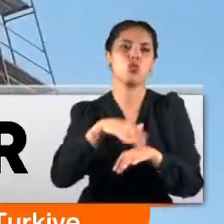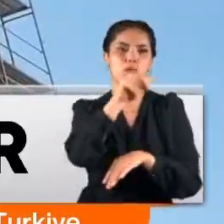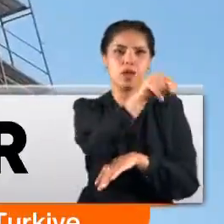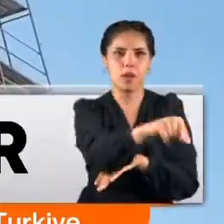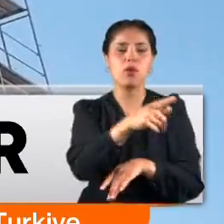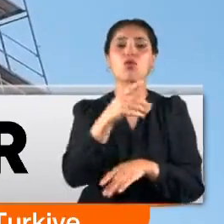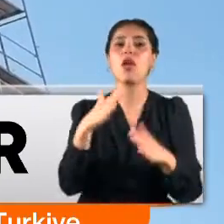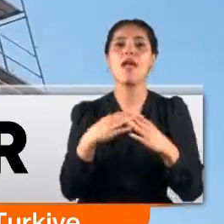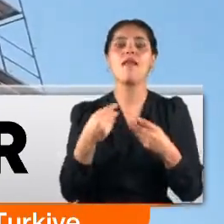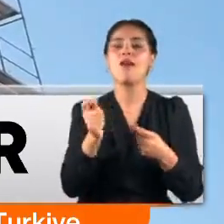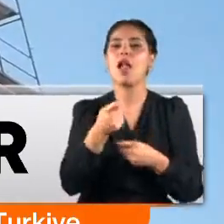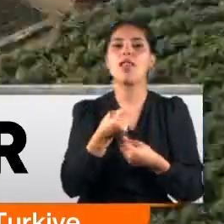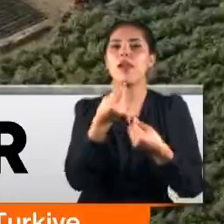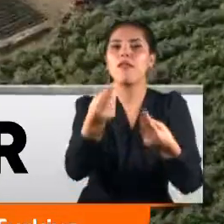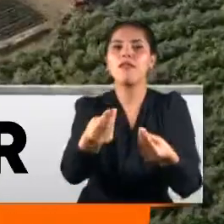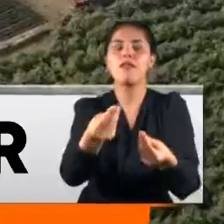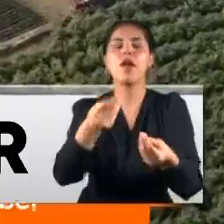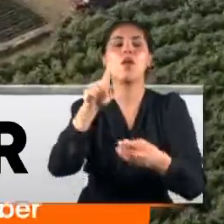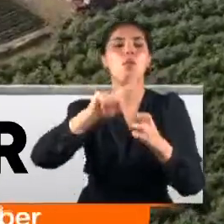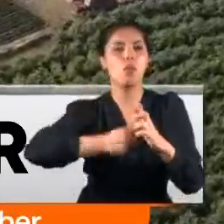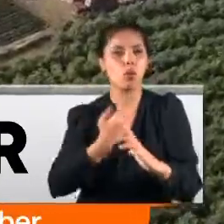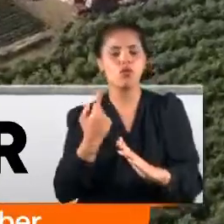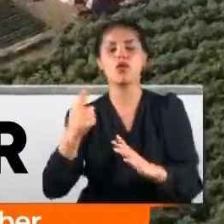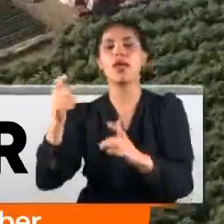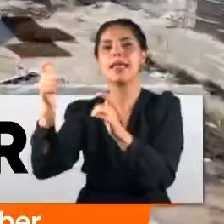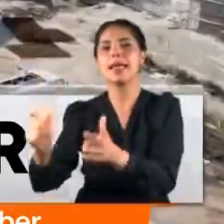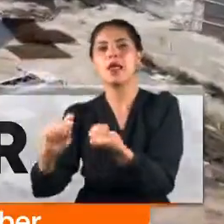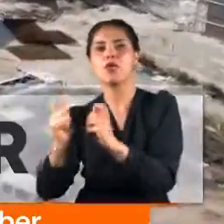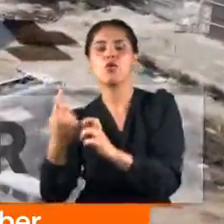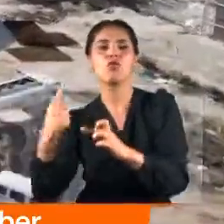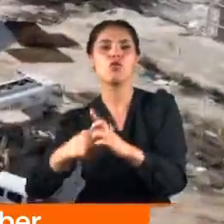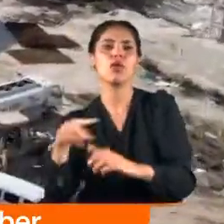Anahtar teslim projeleriyle yerinde dönüşüm adımlarındaki son durum değerlendirilecek.